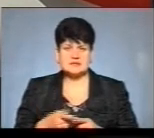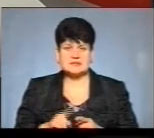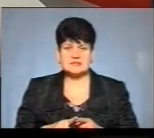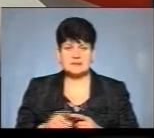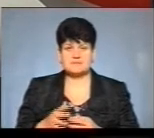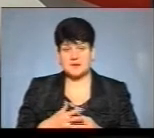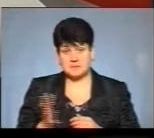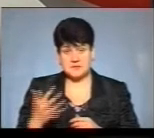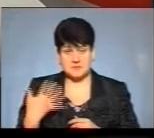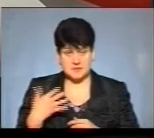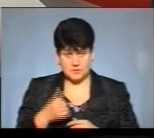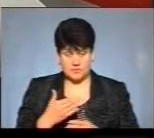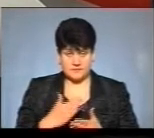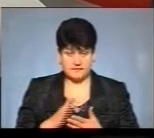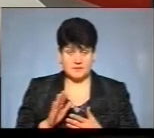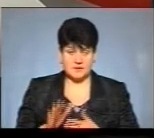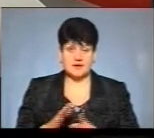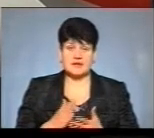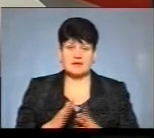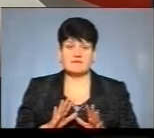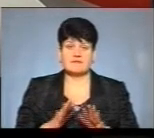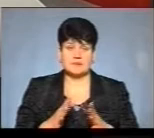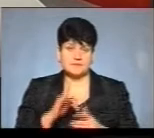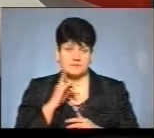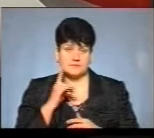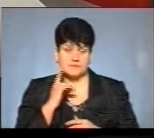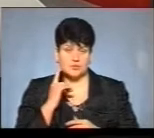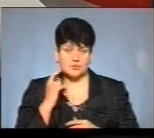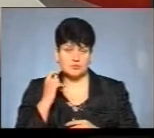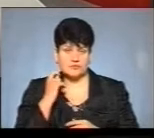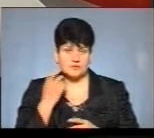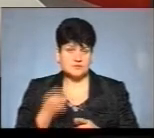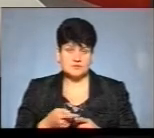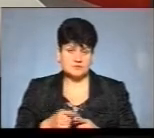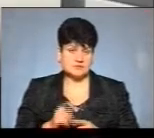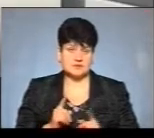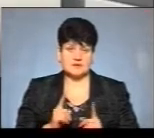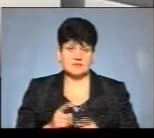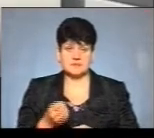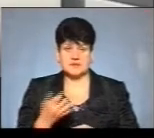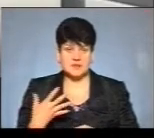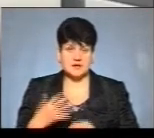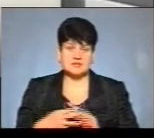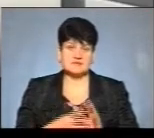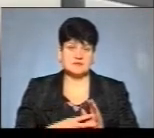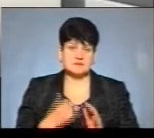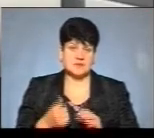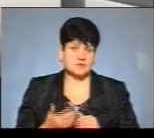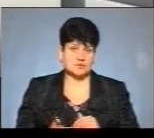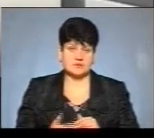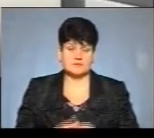більше 50 років. І також є випадки в молодому віці, це навіть вік 15-18